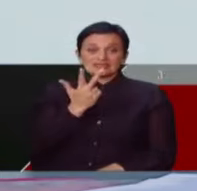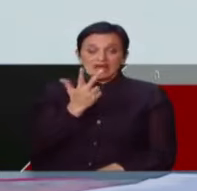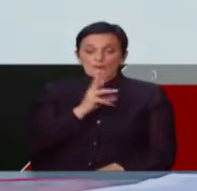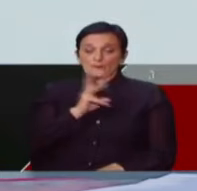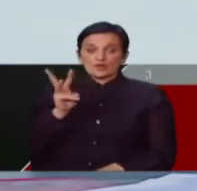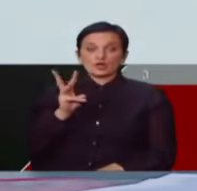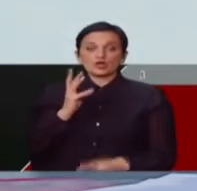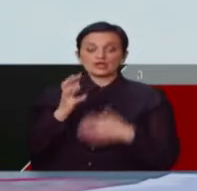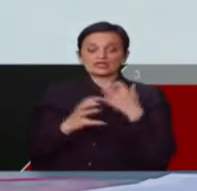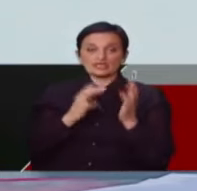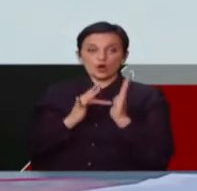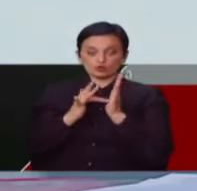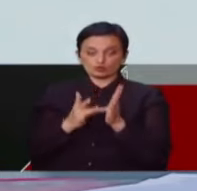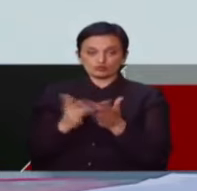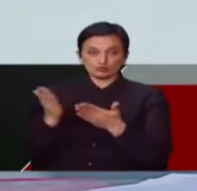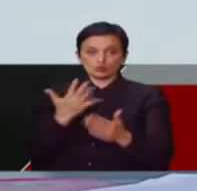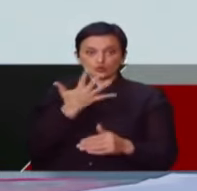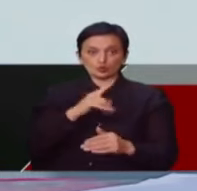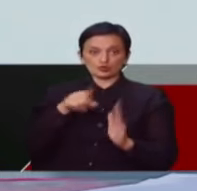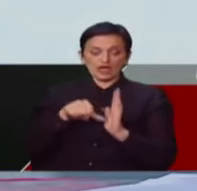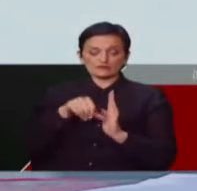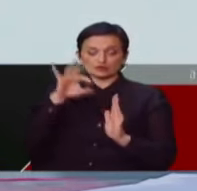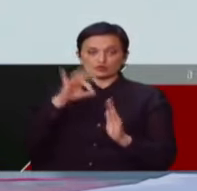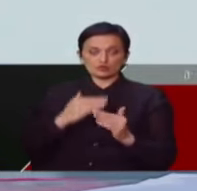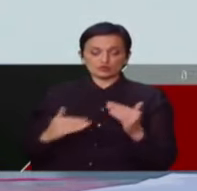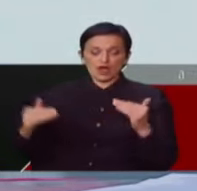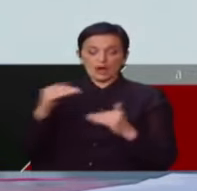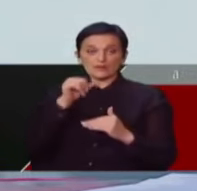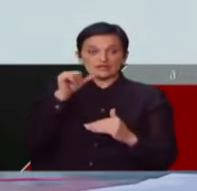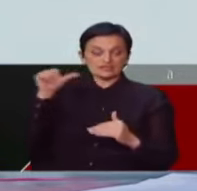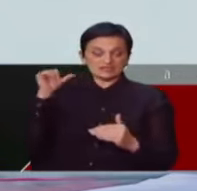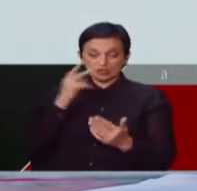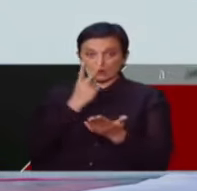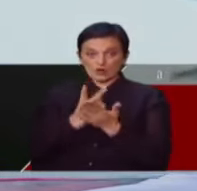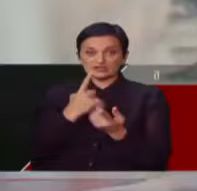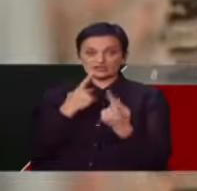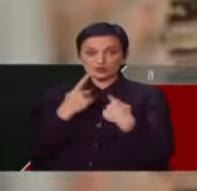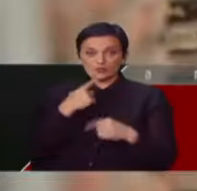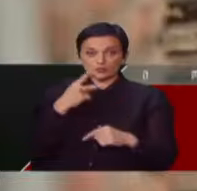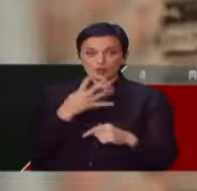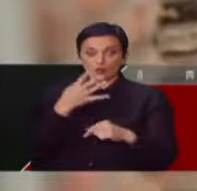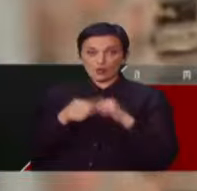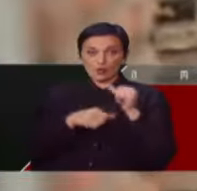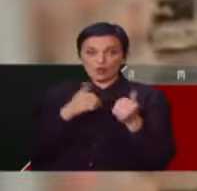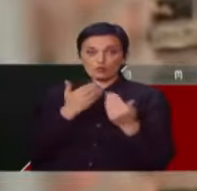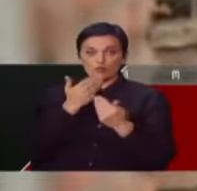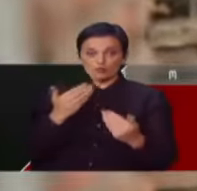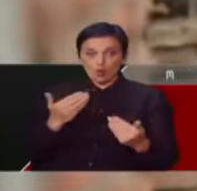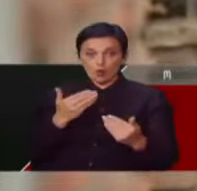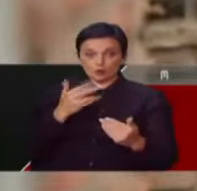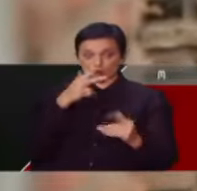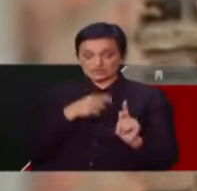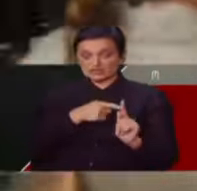მეტი საერთაშორისო მოგზაური ეწვია, რაც 5.6%-ით აჭარბებს წინა წლის მაჩვენებელს, საუბარია 2024 წლის ბოლო ორი